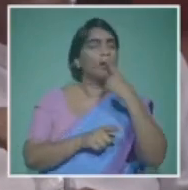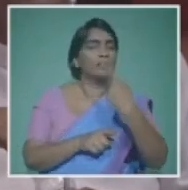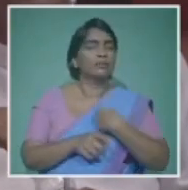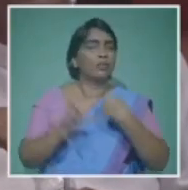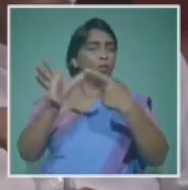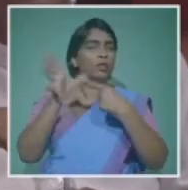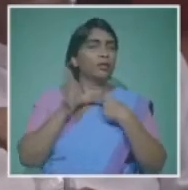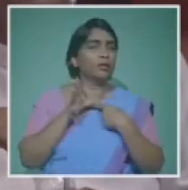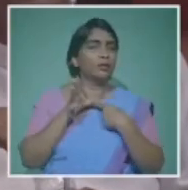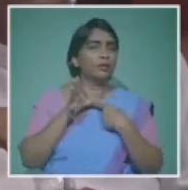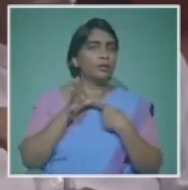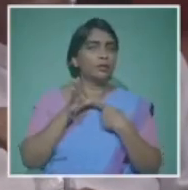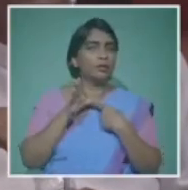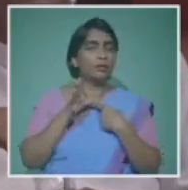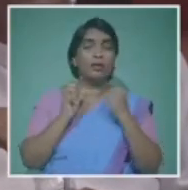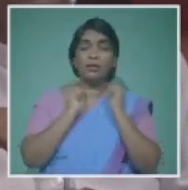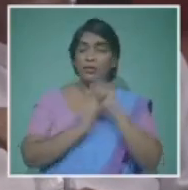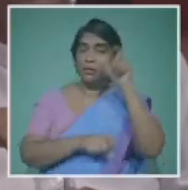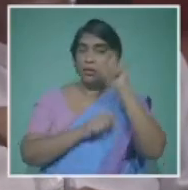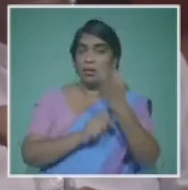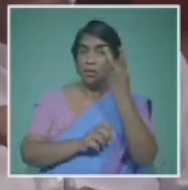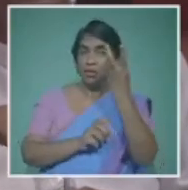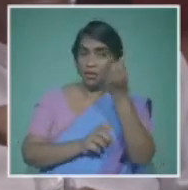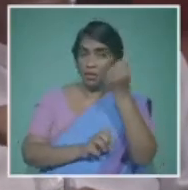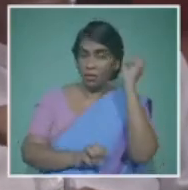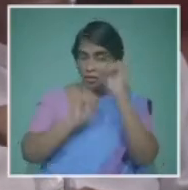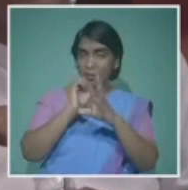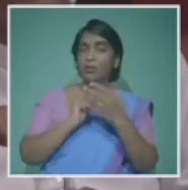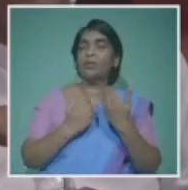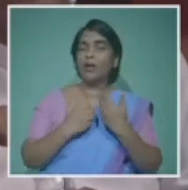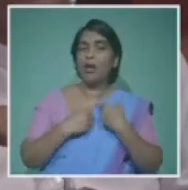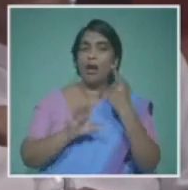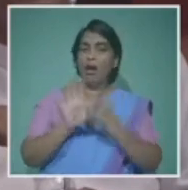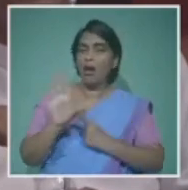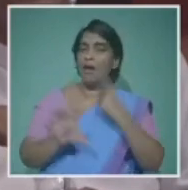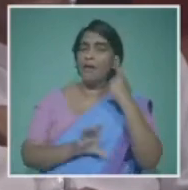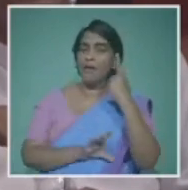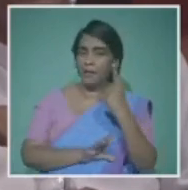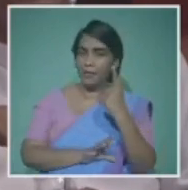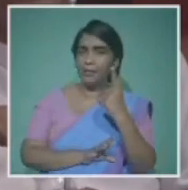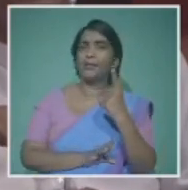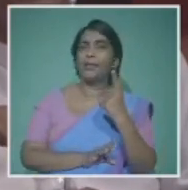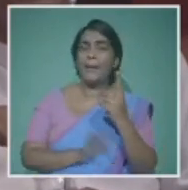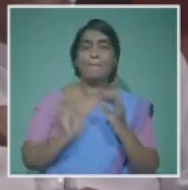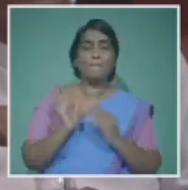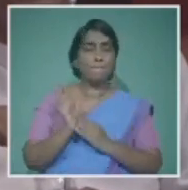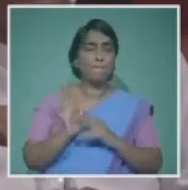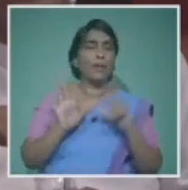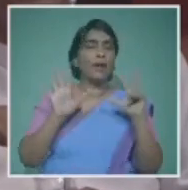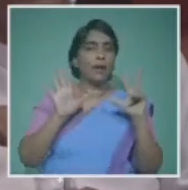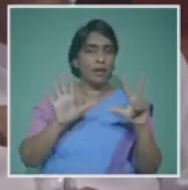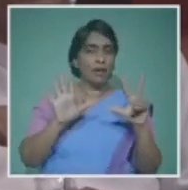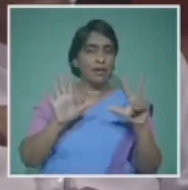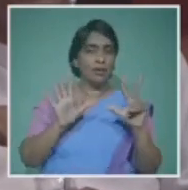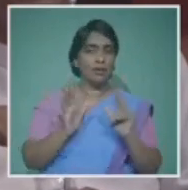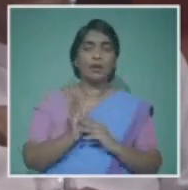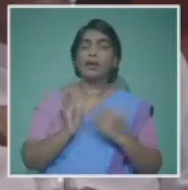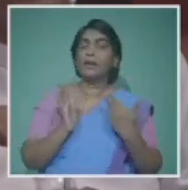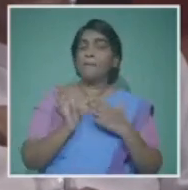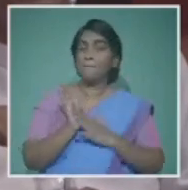utre, semuanya sali, ini wot, api itu aurud dekata billion attack,